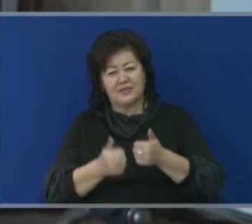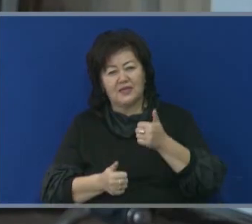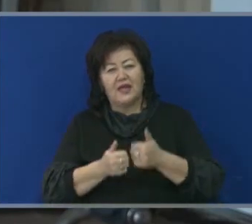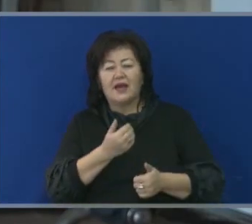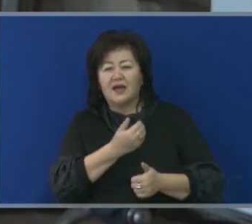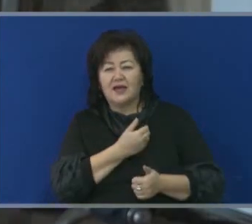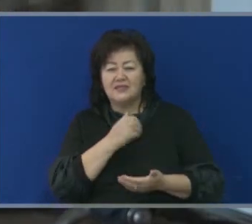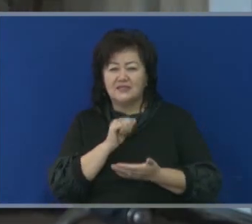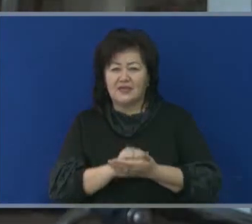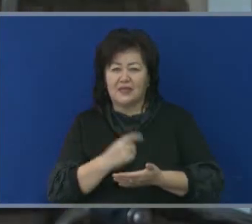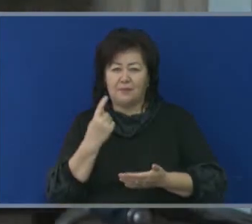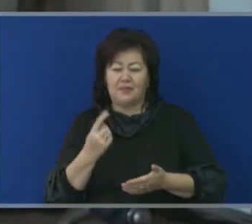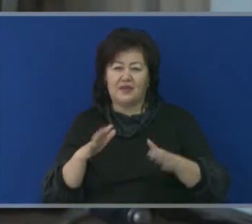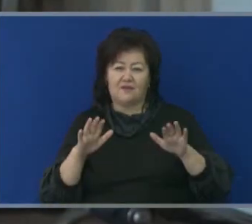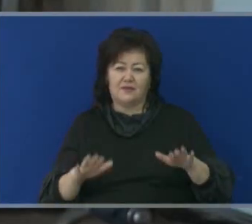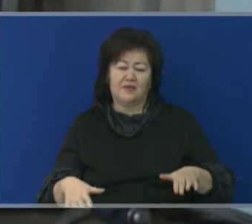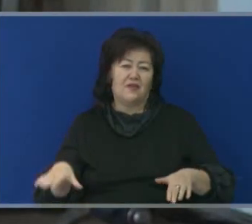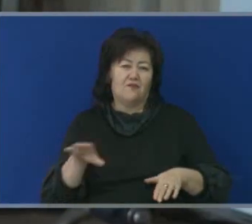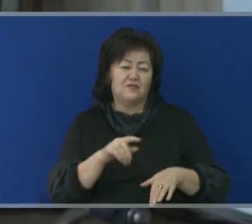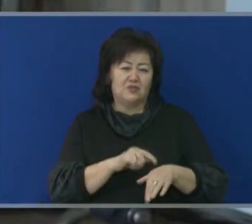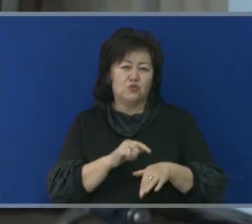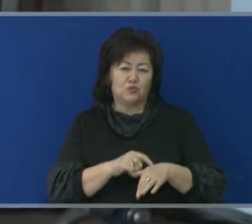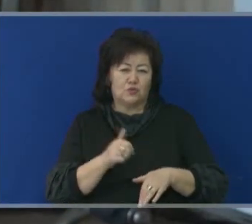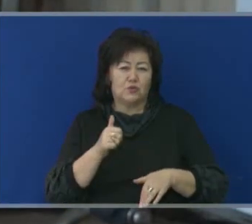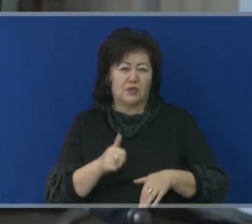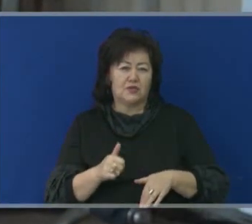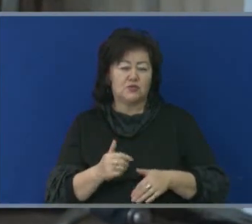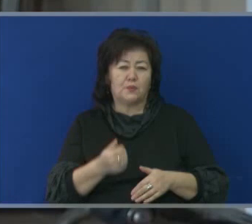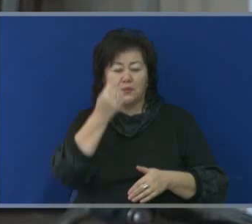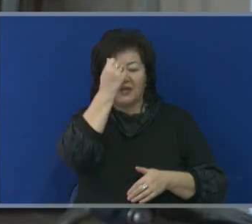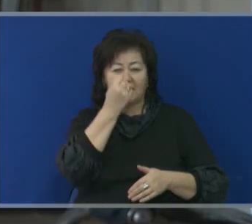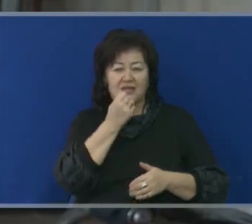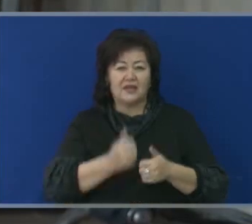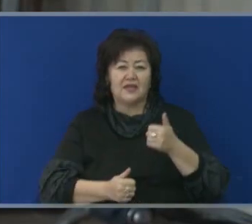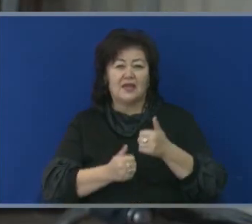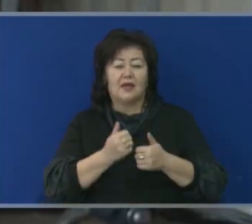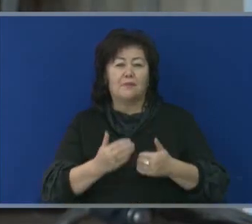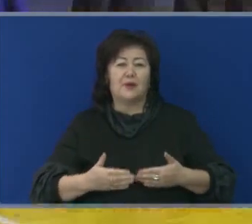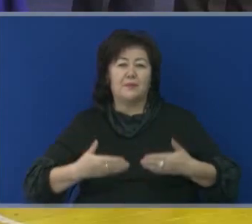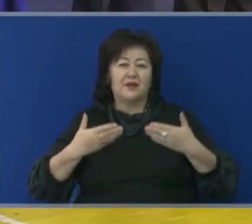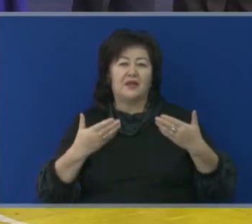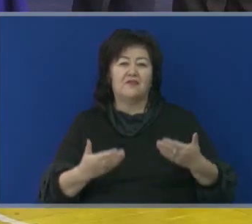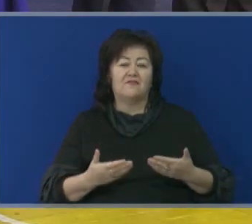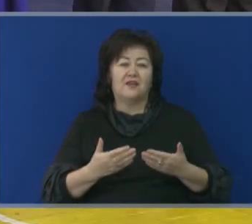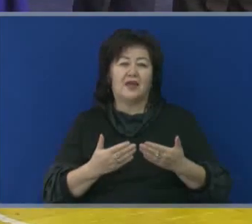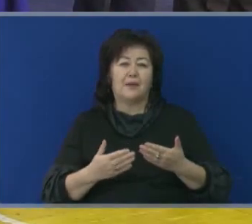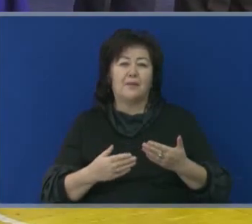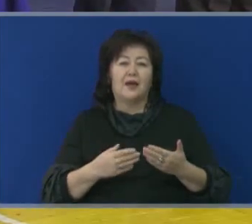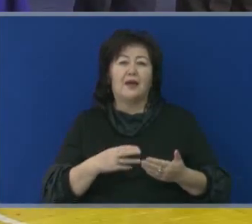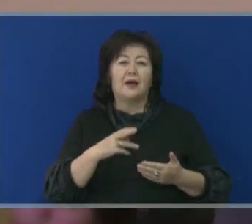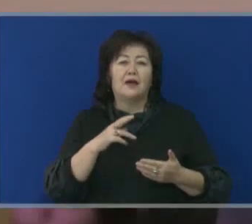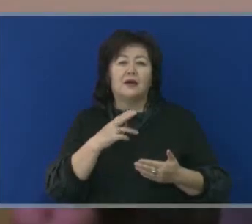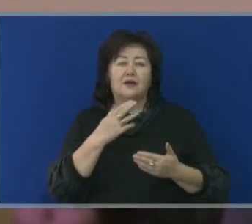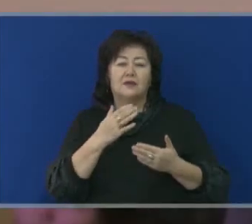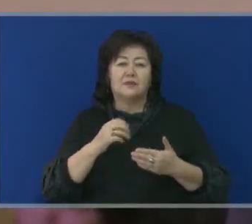первое место. Все чувствуют себя хорошо. Кроме того, благодаря этому соревнованию мы проявляем патриотические чувства. Также в мероприятии